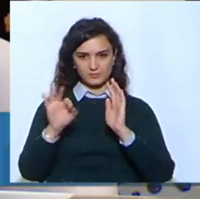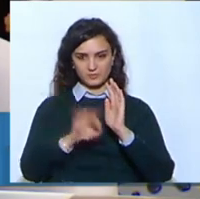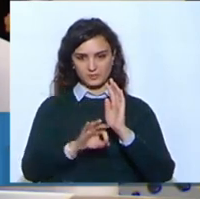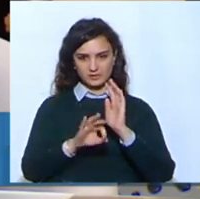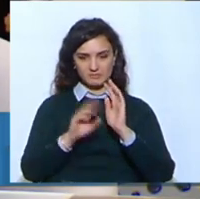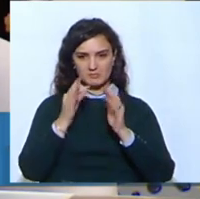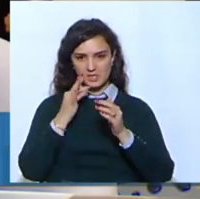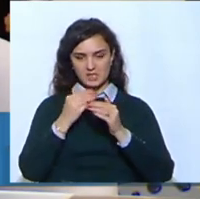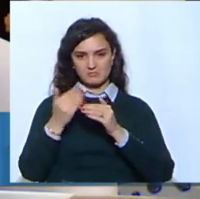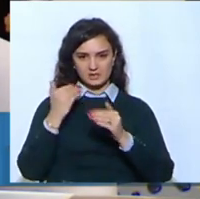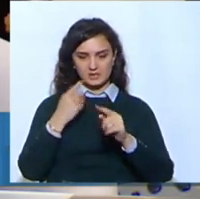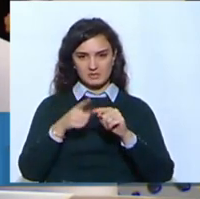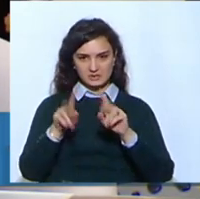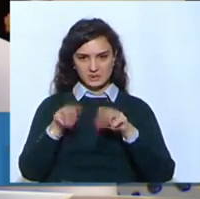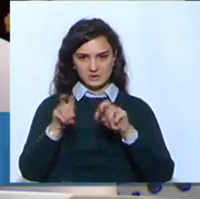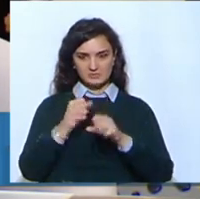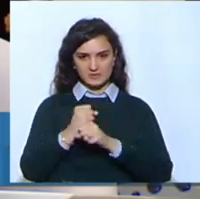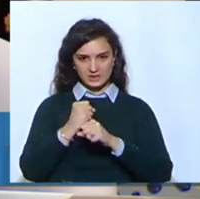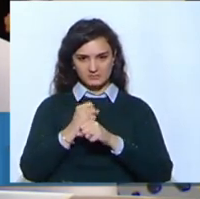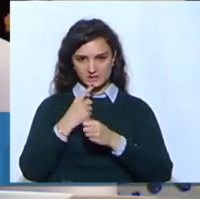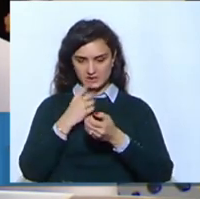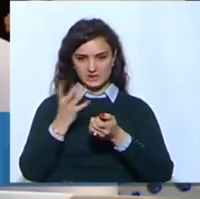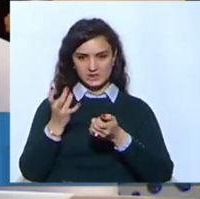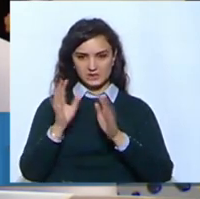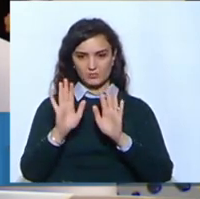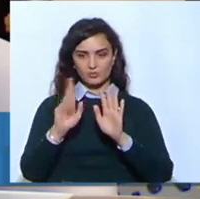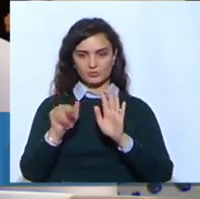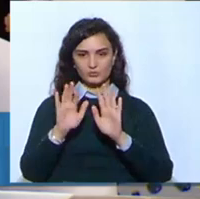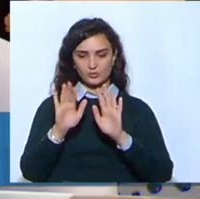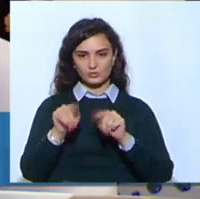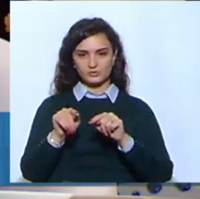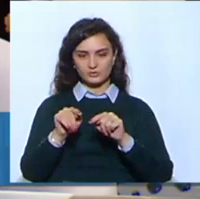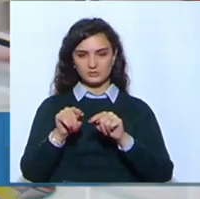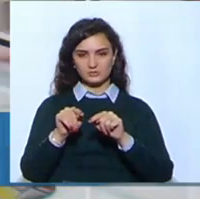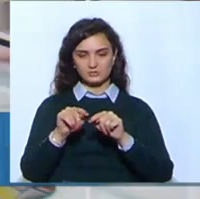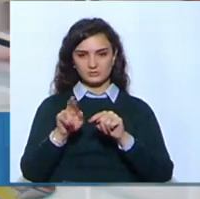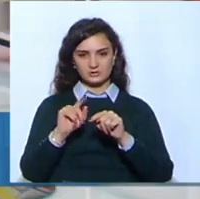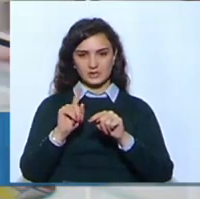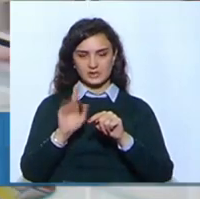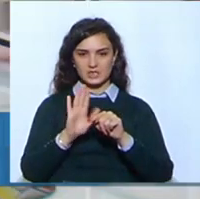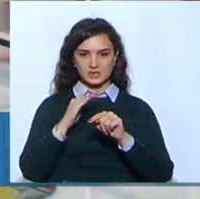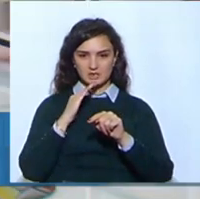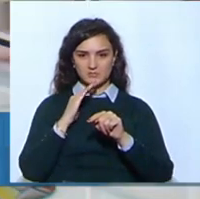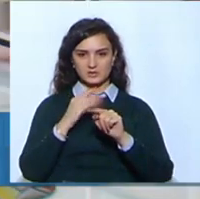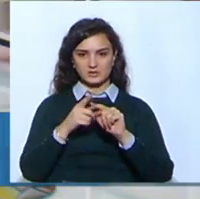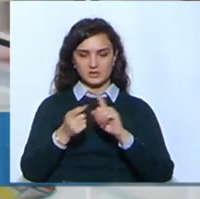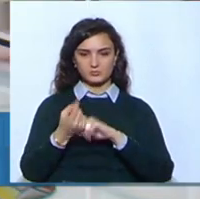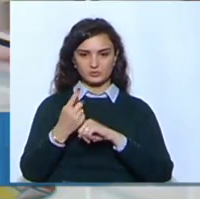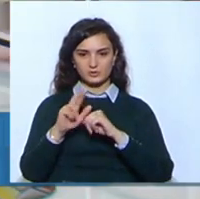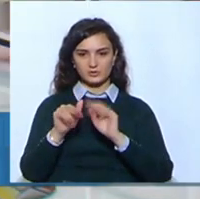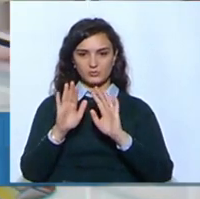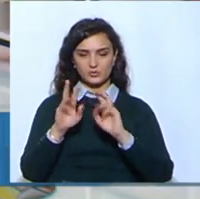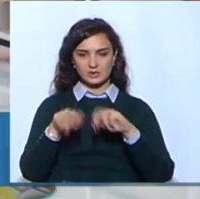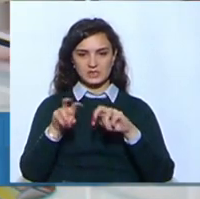97-98%. მანამდე ამის დიაგნოსტიკას ვაკეთებდით სისხლით, ანუ მხოლოდ და მხოლოდ ანტისხეულების განსაზღვრით, რაც არასაკმარისი აღმოჩნდა და მხოლოდ